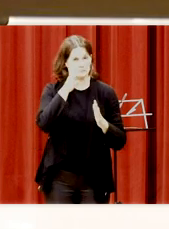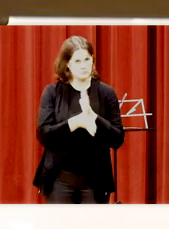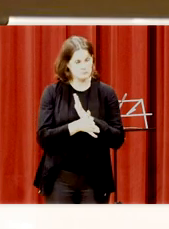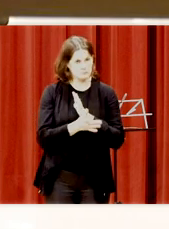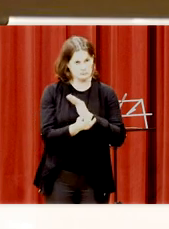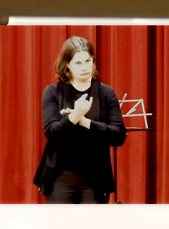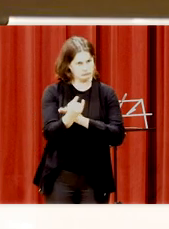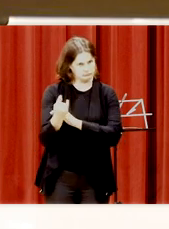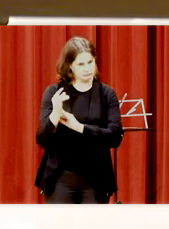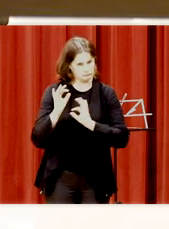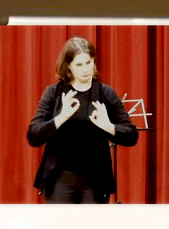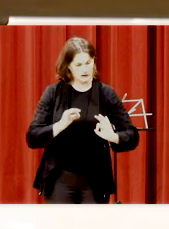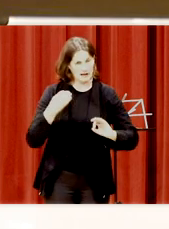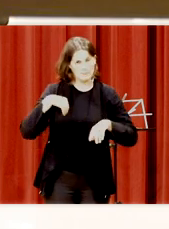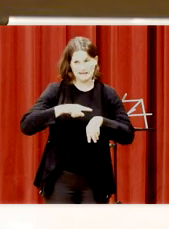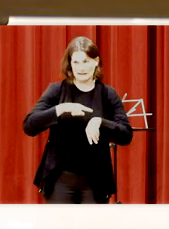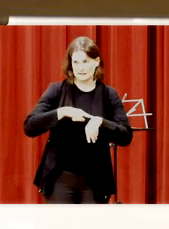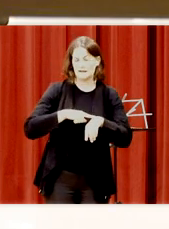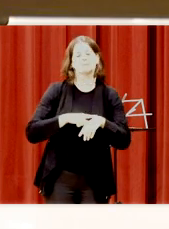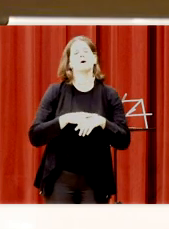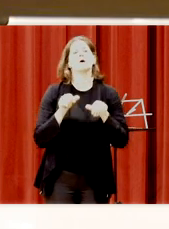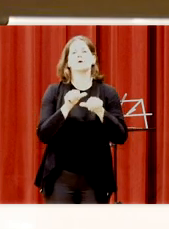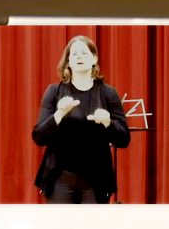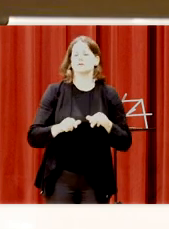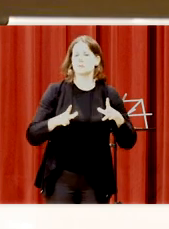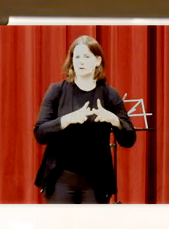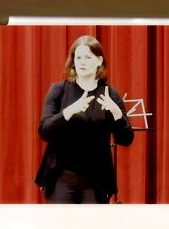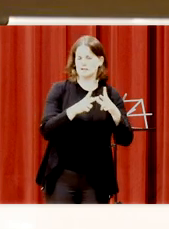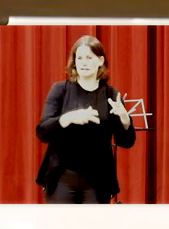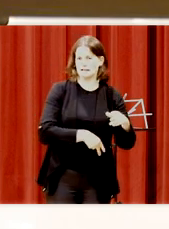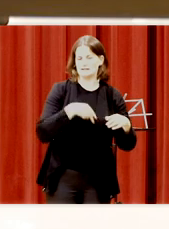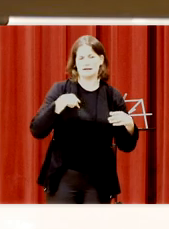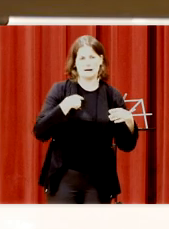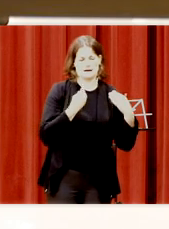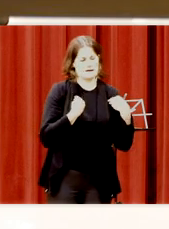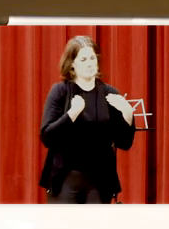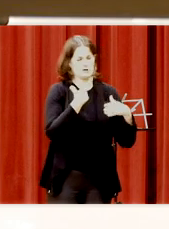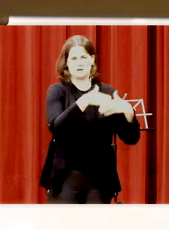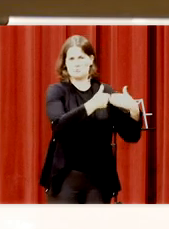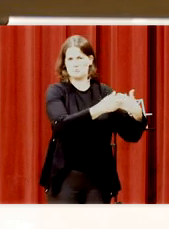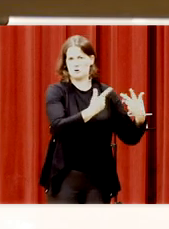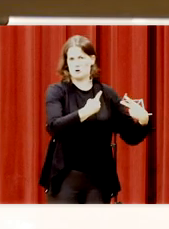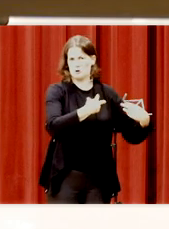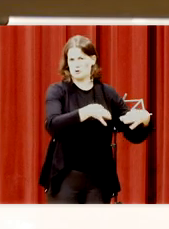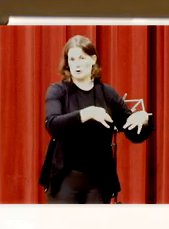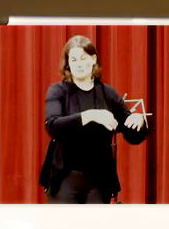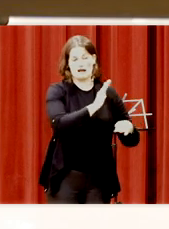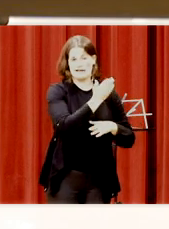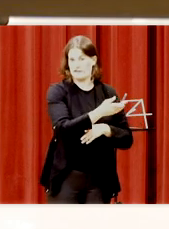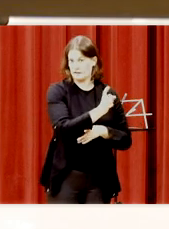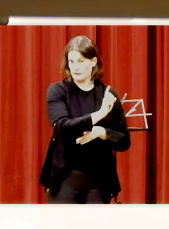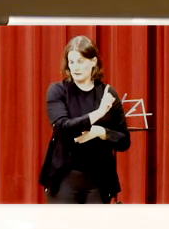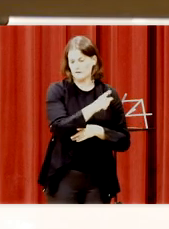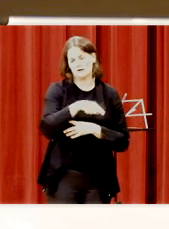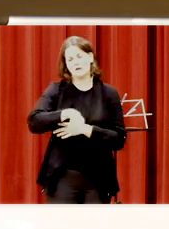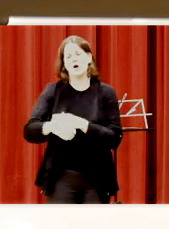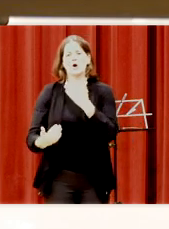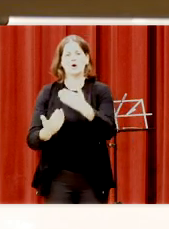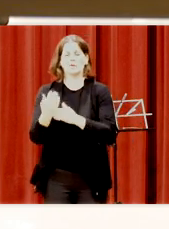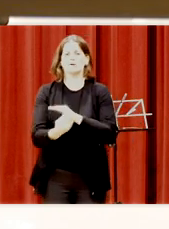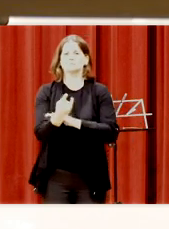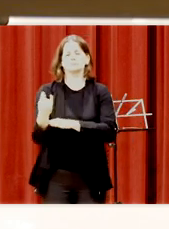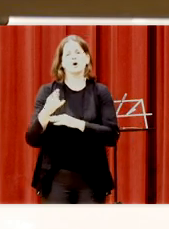això, comencen a sortir notícies, ui, que aleshores la gent li fa gràcia, no? Ui, mira, el 1996, la primera màquina